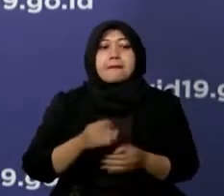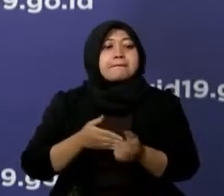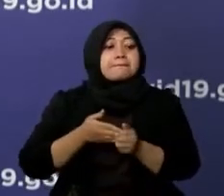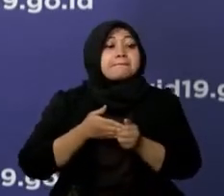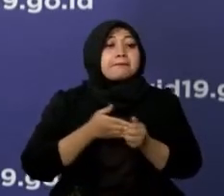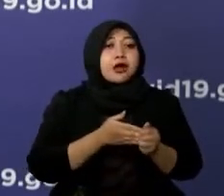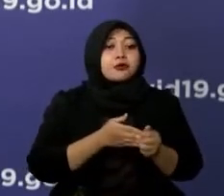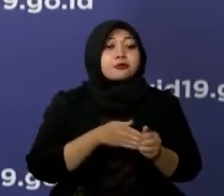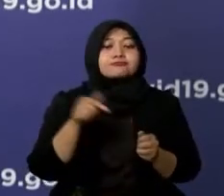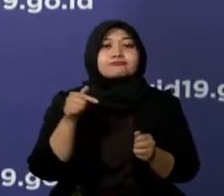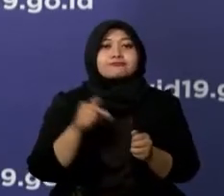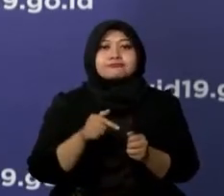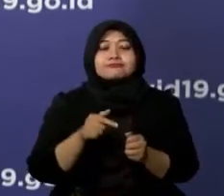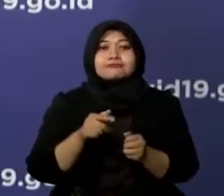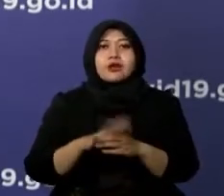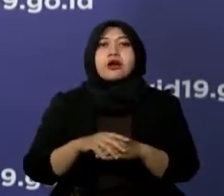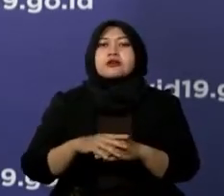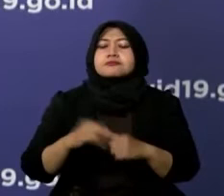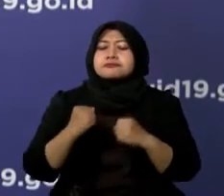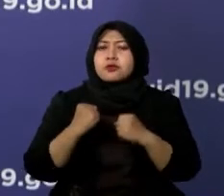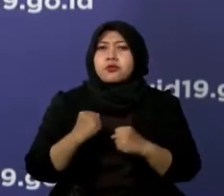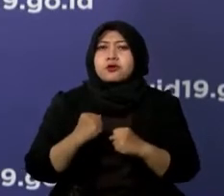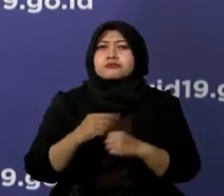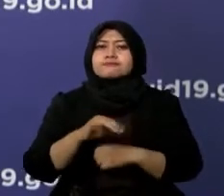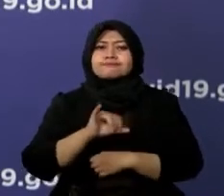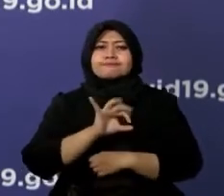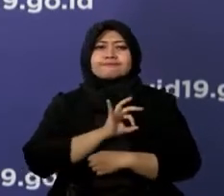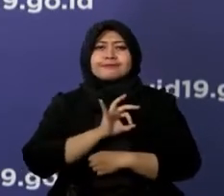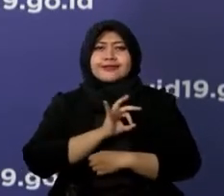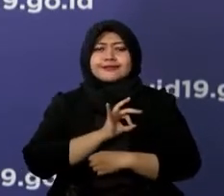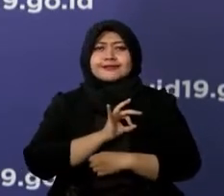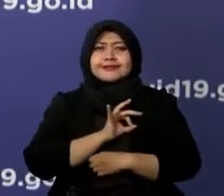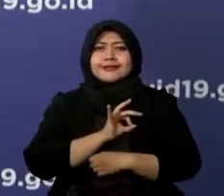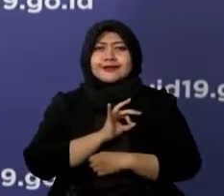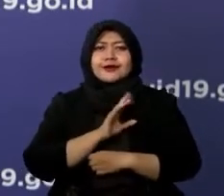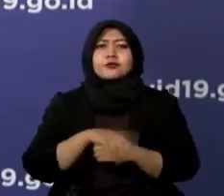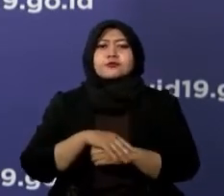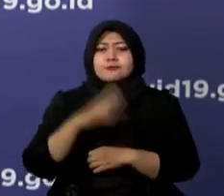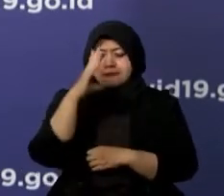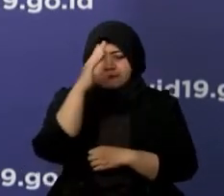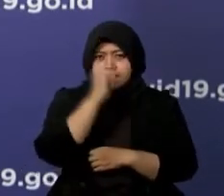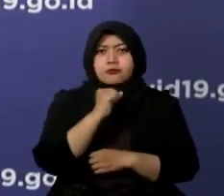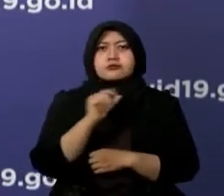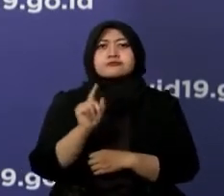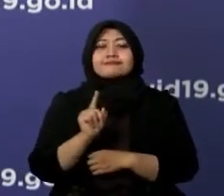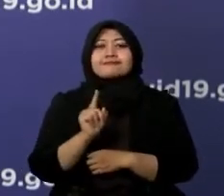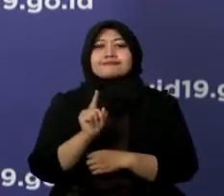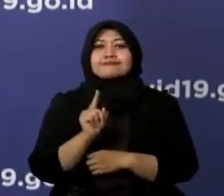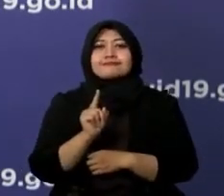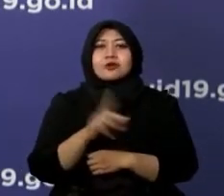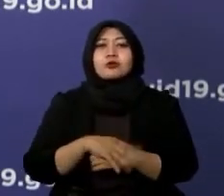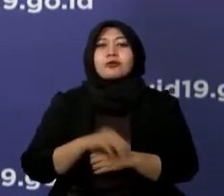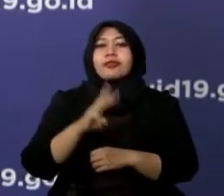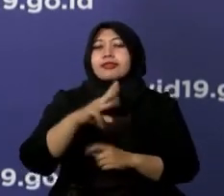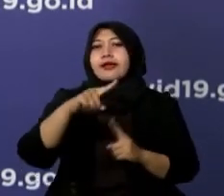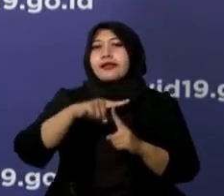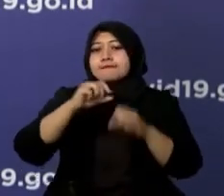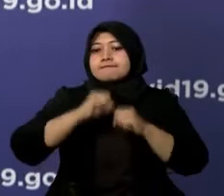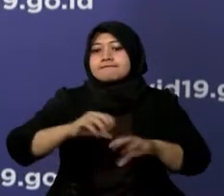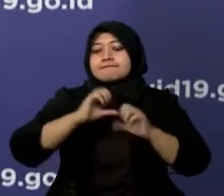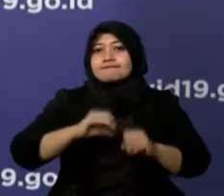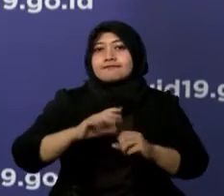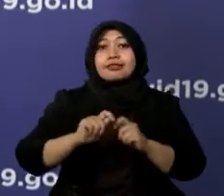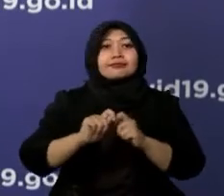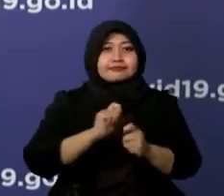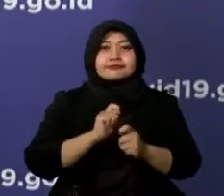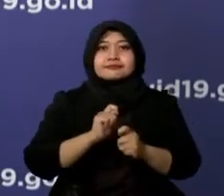panduan tersebut semakin menguatkan pelaksanaan arahan Presiden untuk tetap berkonsentrasi untuk memasifkan 3T,